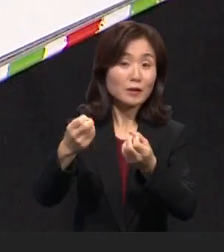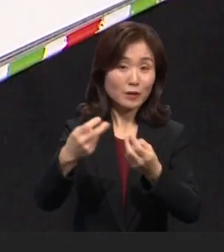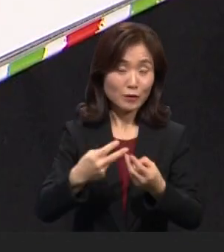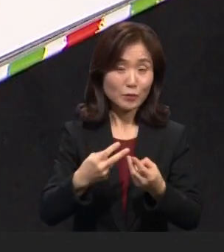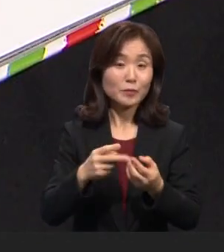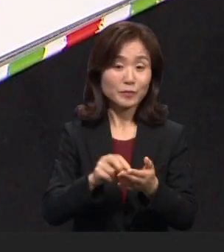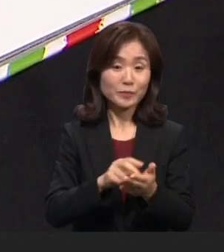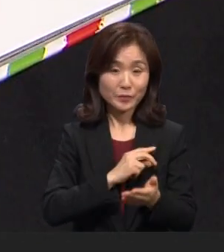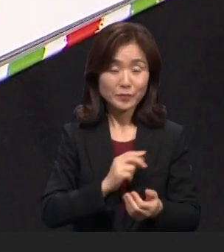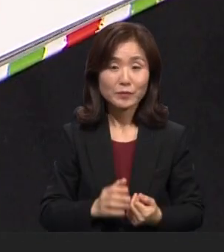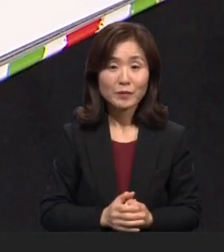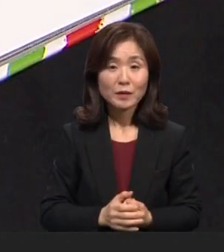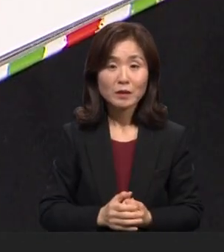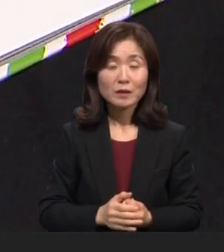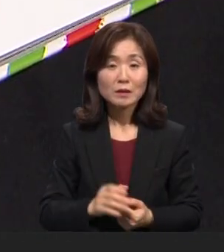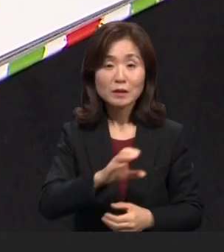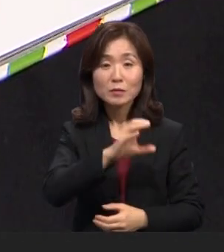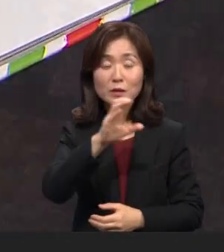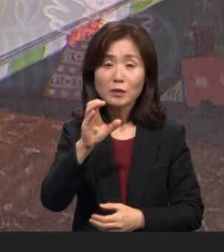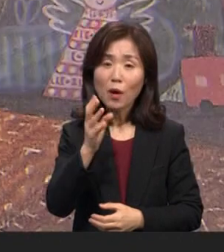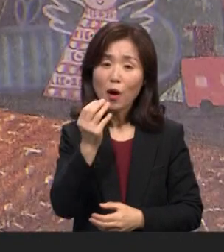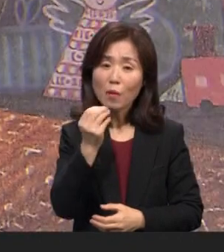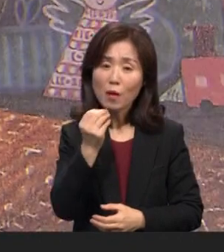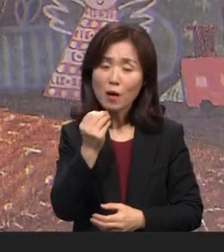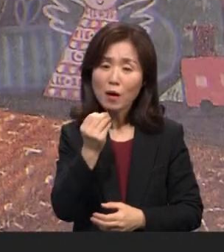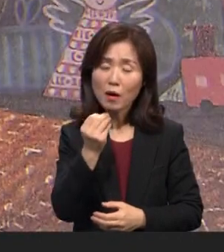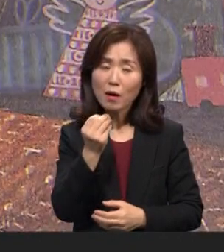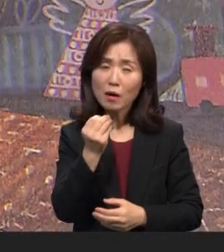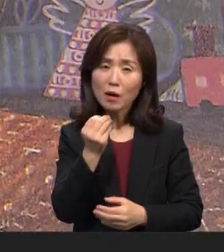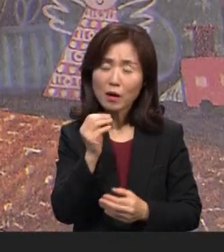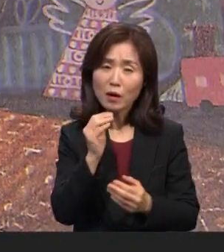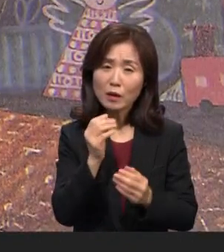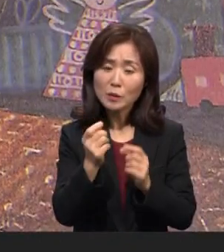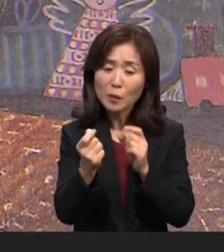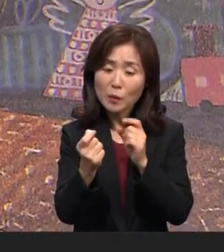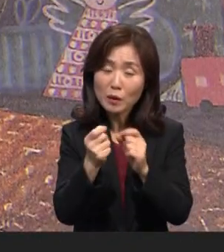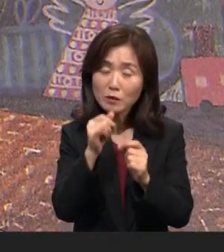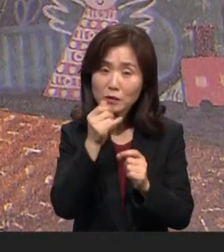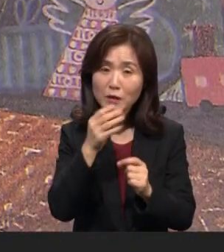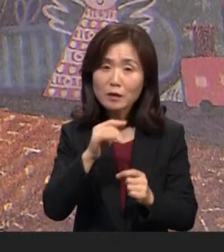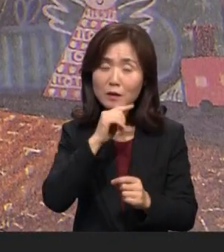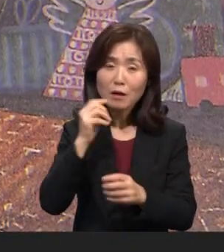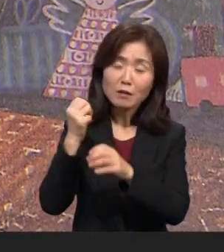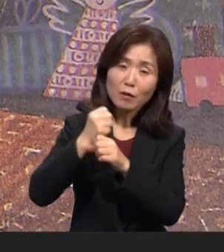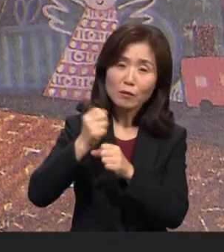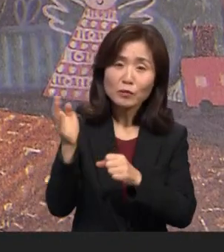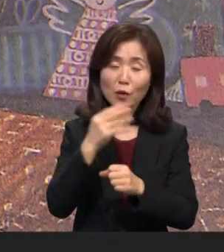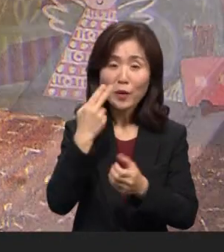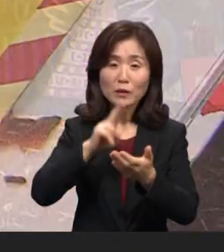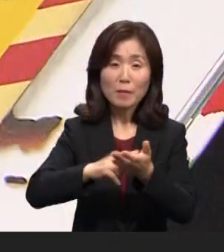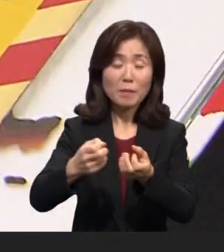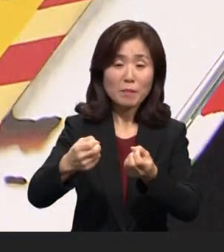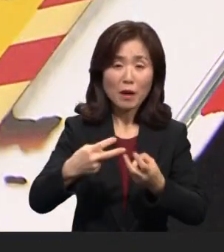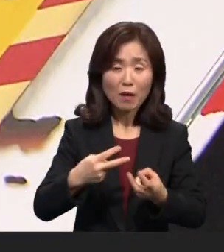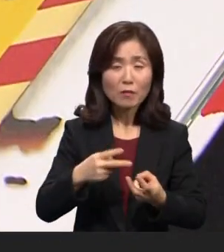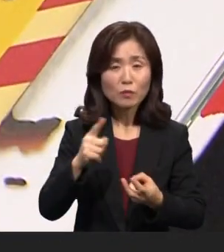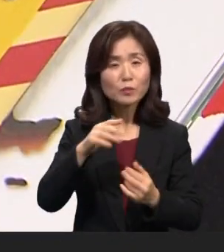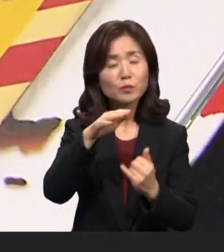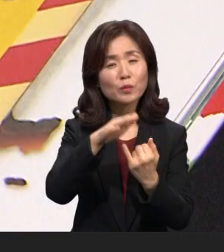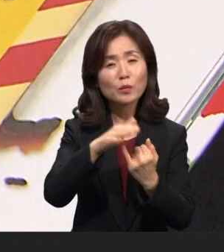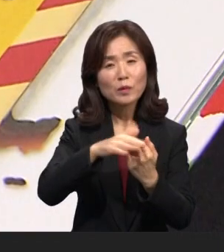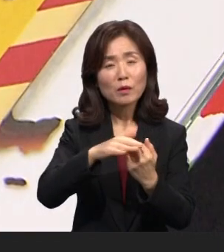크리스마스를 며칠 앞두고 산타에게 편지 한 통이 날아옵니다. 한 소녀가 크리스마스 선물을 받고